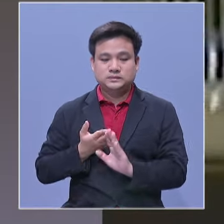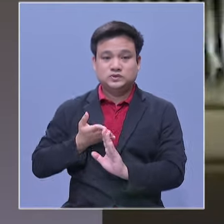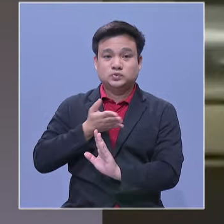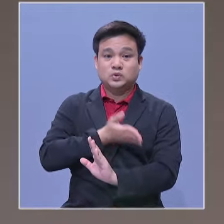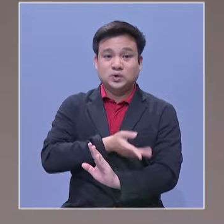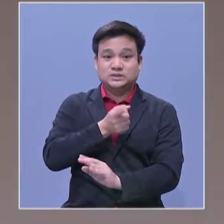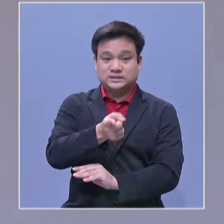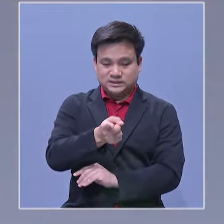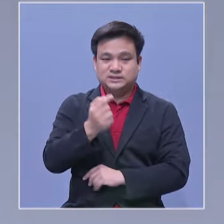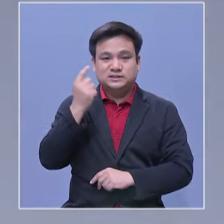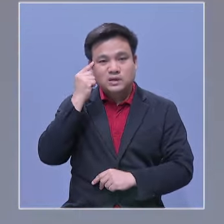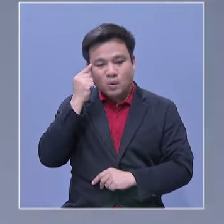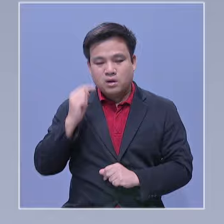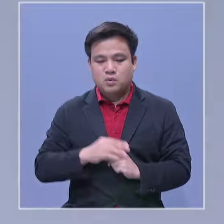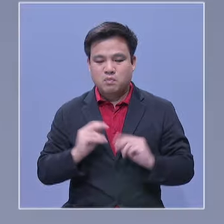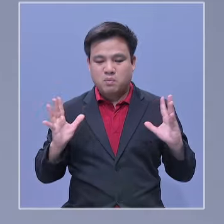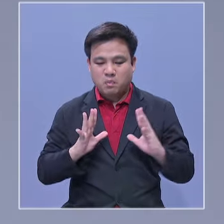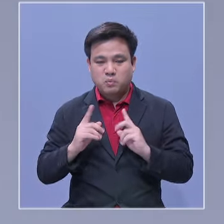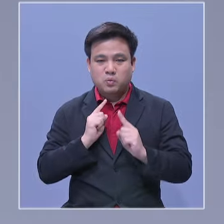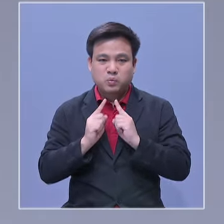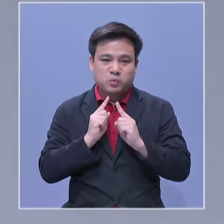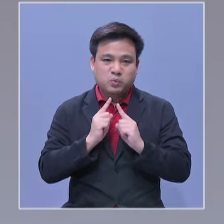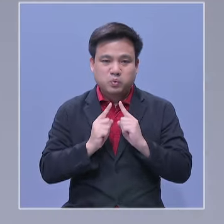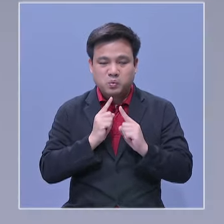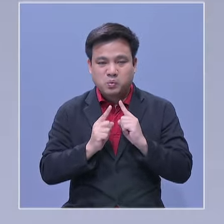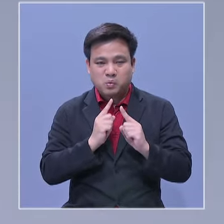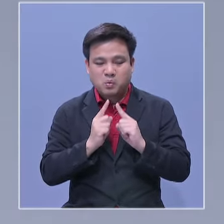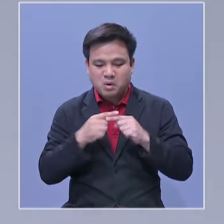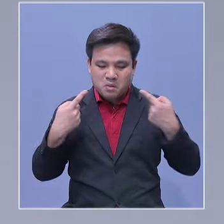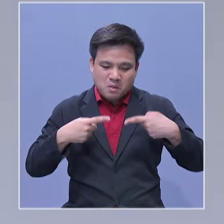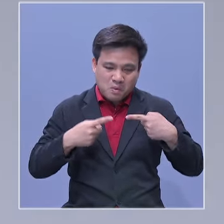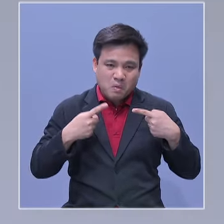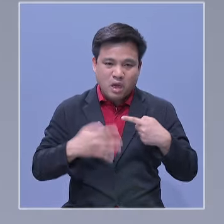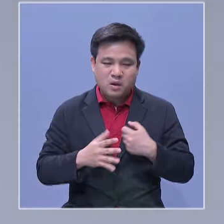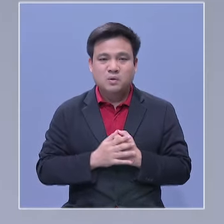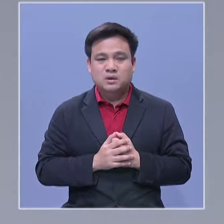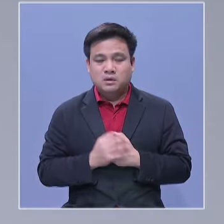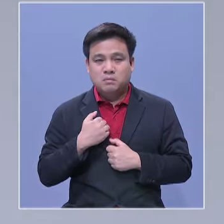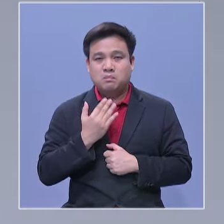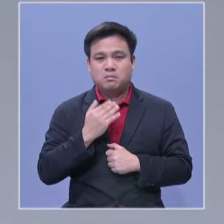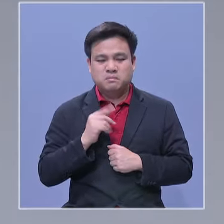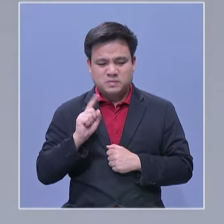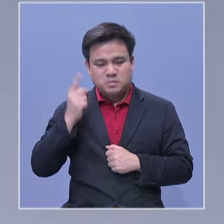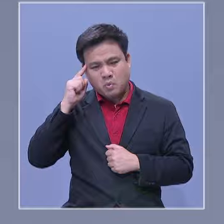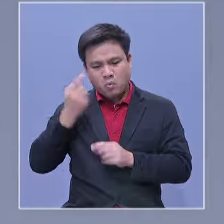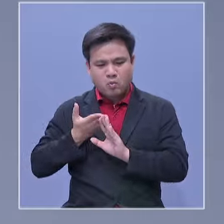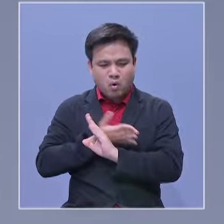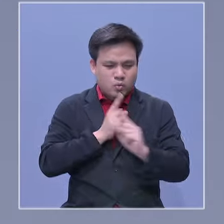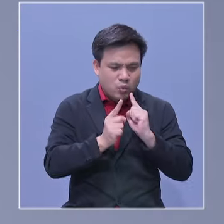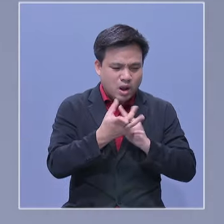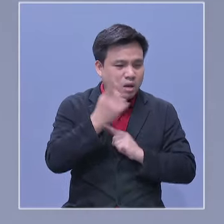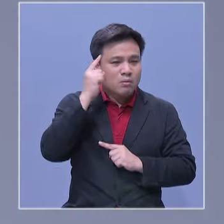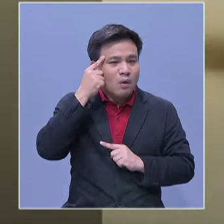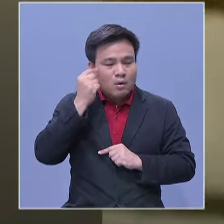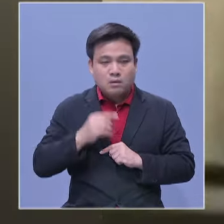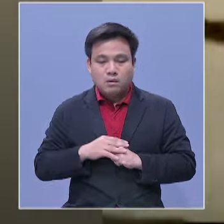คุยก่อนที่จะลงมือก่อเหตุไม่ใช่ว่าอยู่ดีๆยกพวกมาแล้วก็มารุมกันเลยหน้าประตูอาจจะมีการพูดคุยอะไรก็ไม่รู้นะคะ